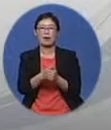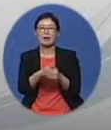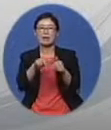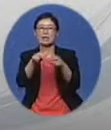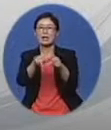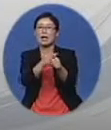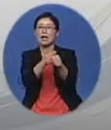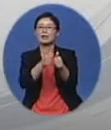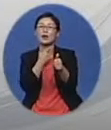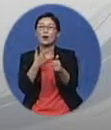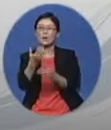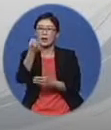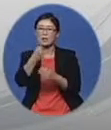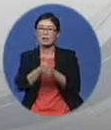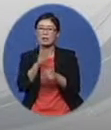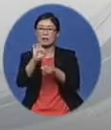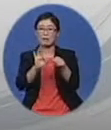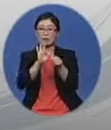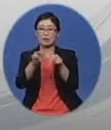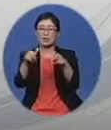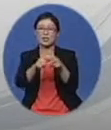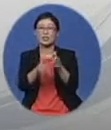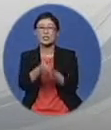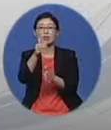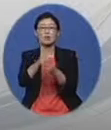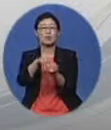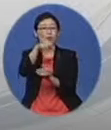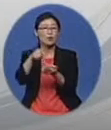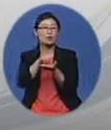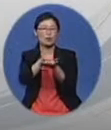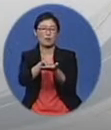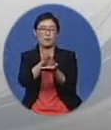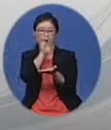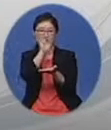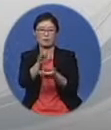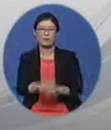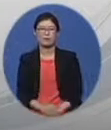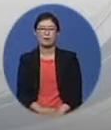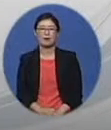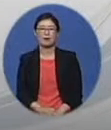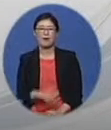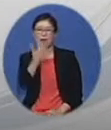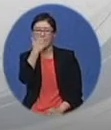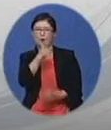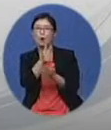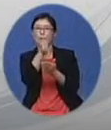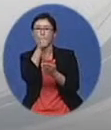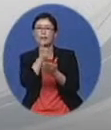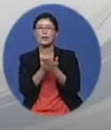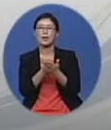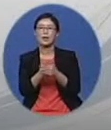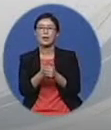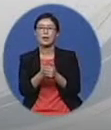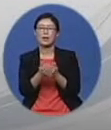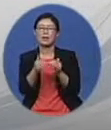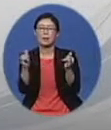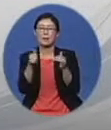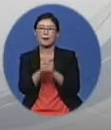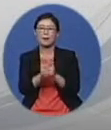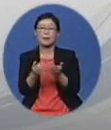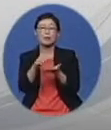장애인 복지시설을 운영하거나 취업할 수 없습니다. 기존에는 성범죄 경력자만 운영 및 취업이 제한됐으나